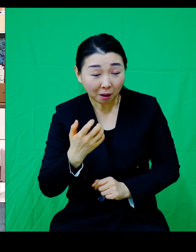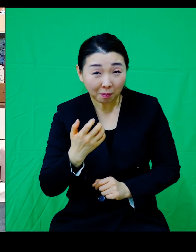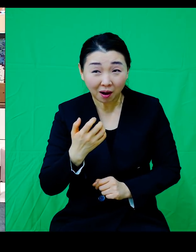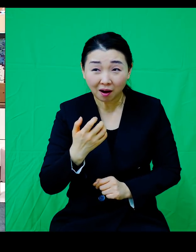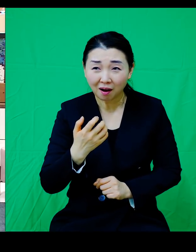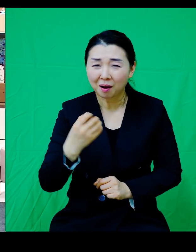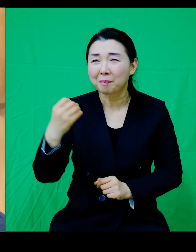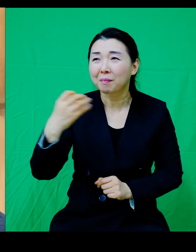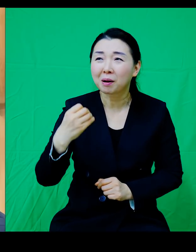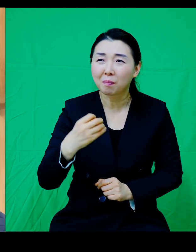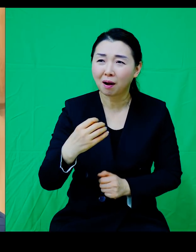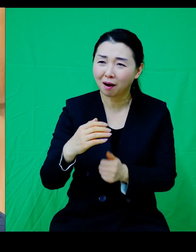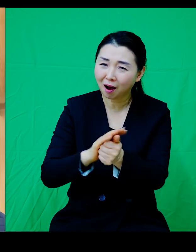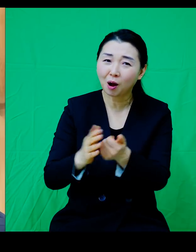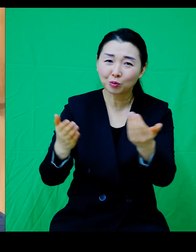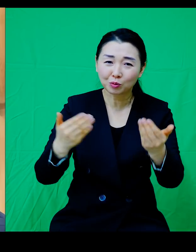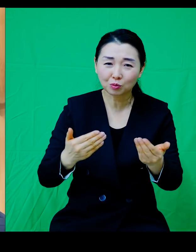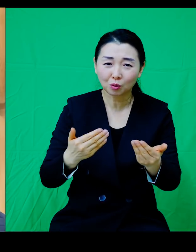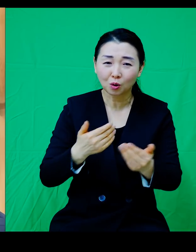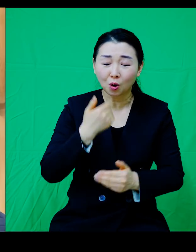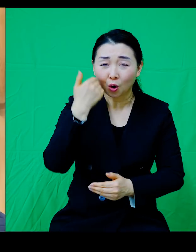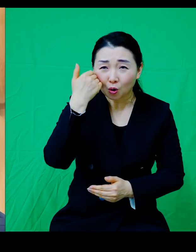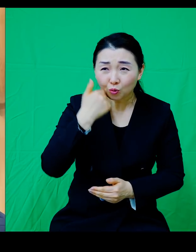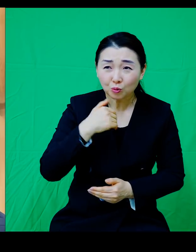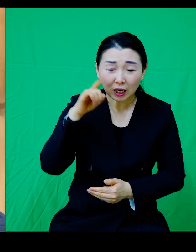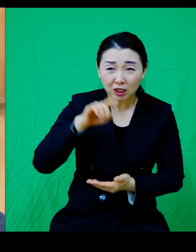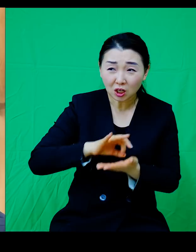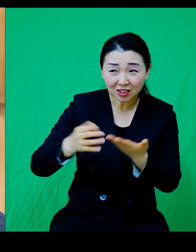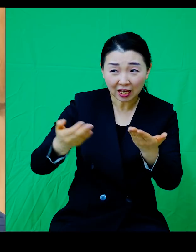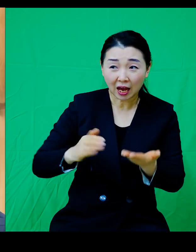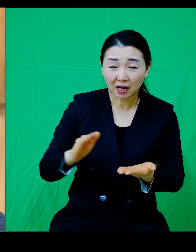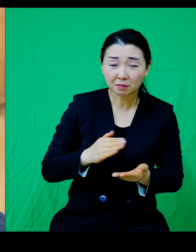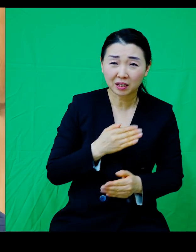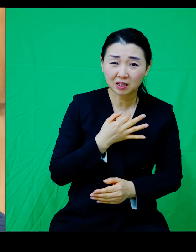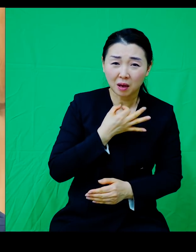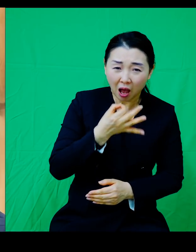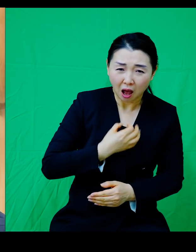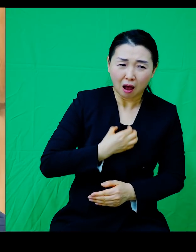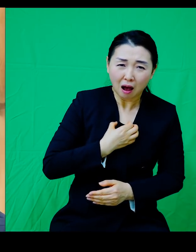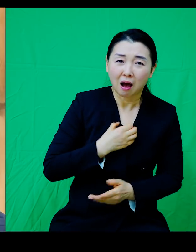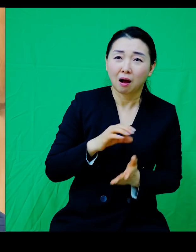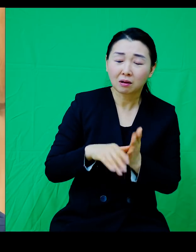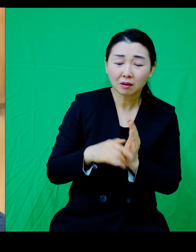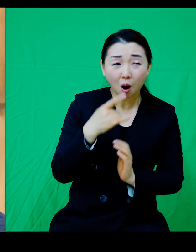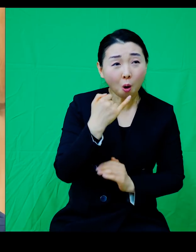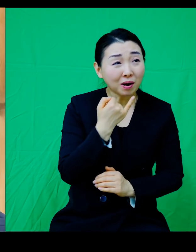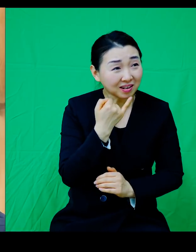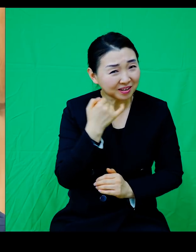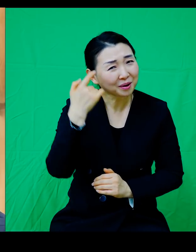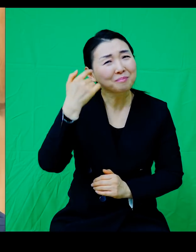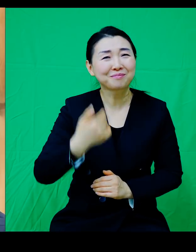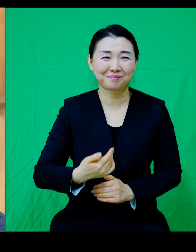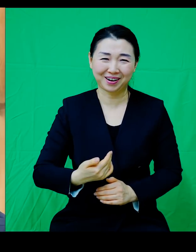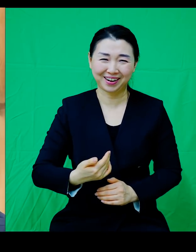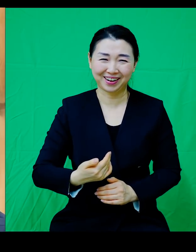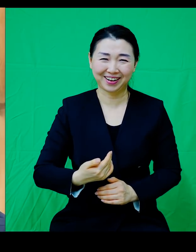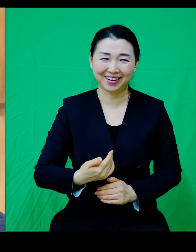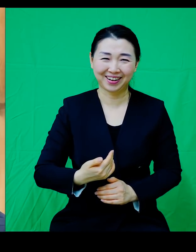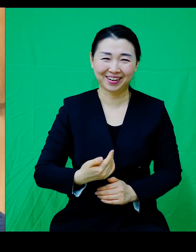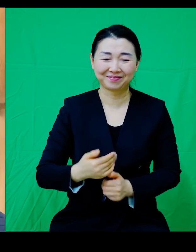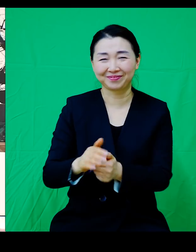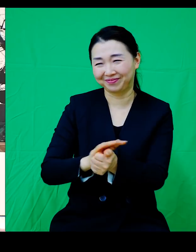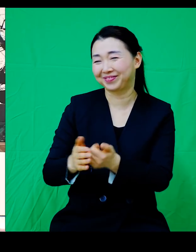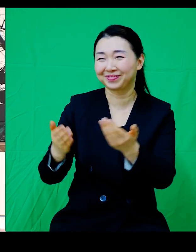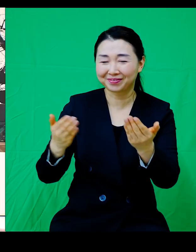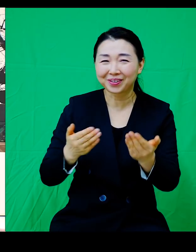이런 거를 되게 잘 챙겨주고 아무도 저를 이제 신경 쓰지 않을 때 뭐 기침 한번 한다든지 뭐 이렇게 헛구역질을 한다든지 그럼 엄마 괜찮아? 뭐 이렇게